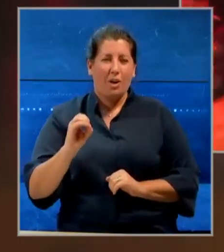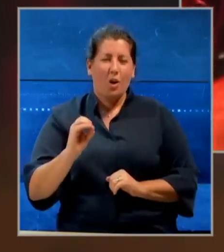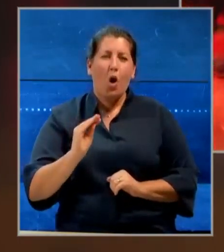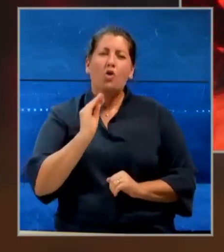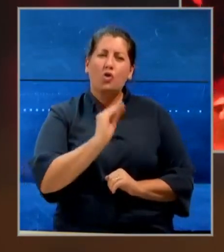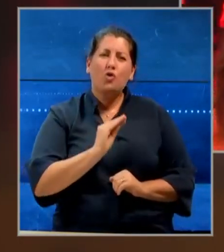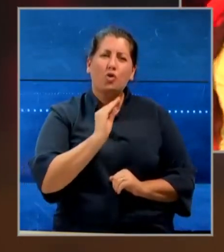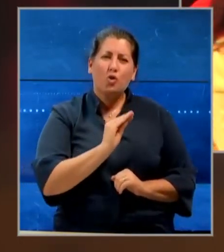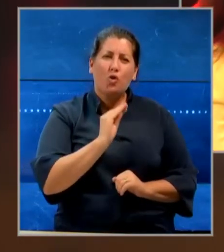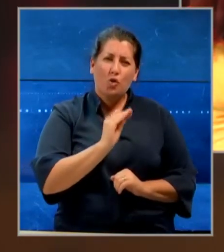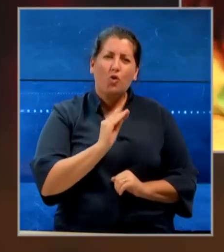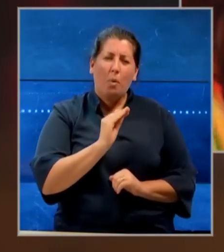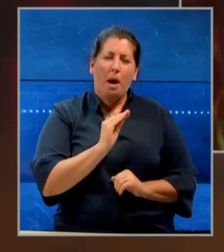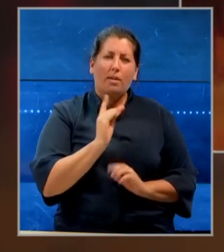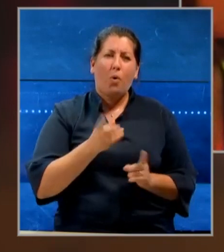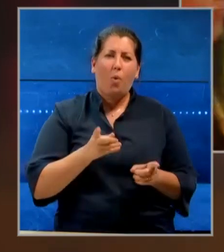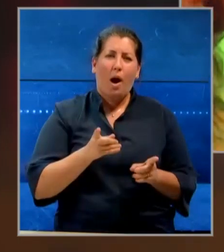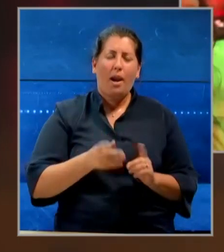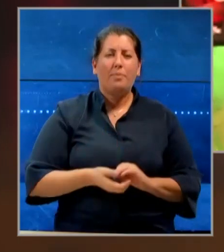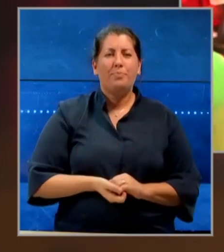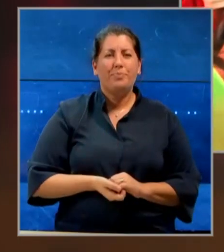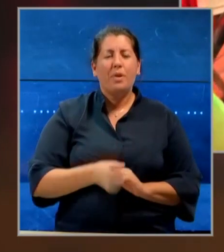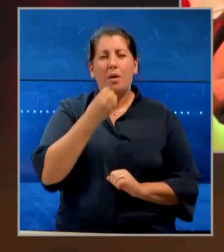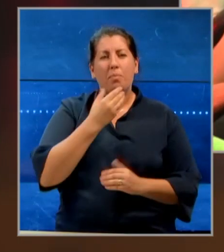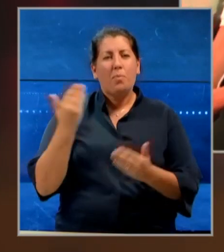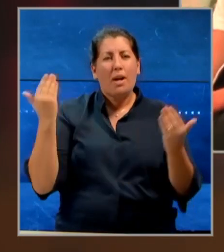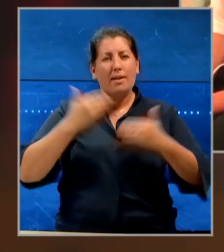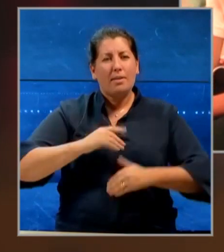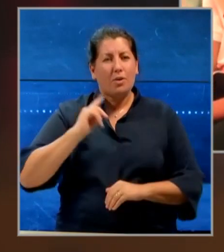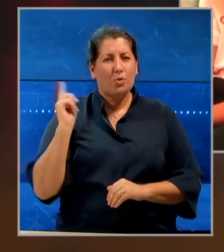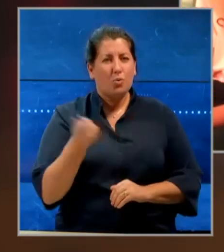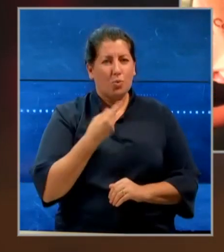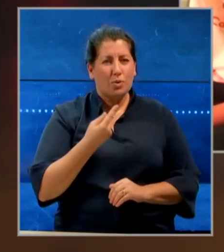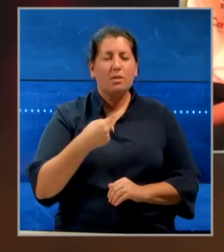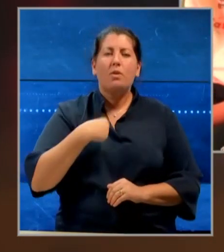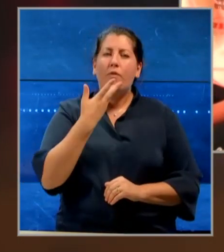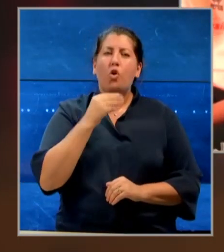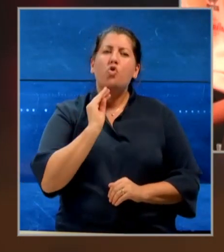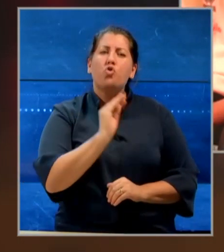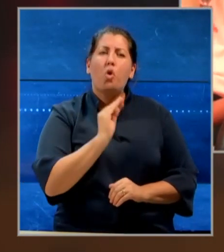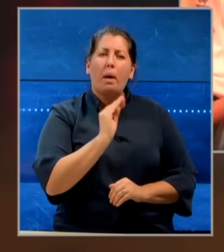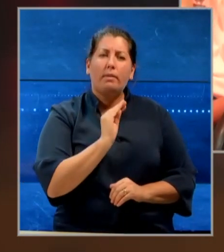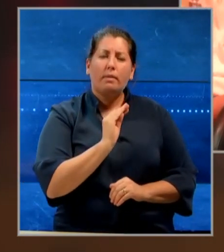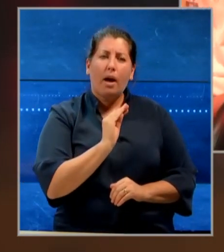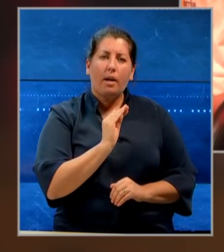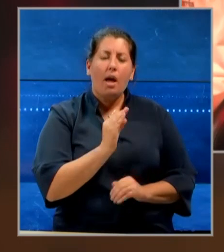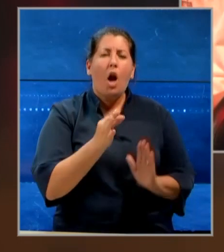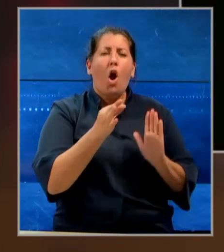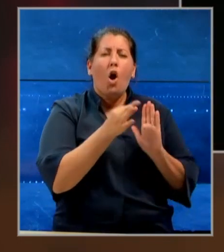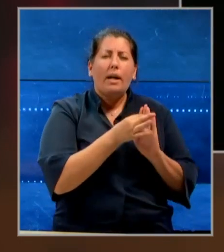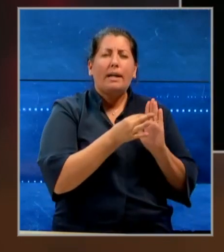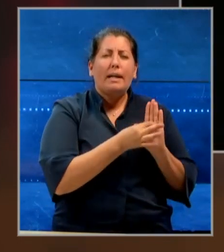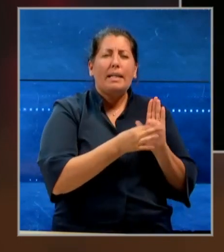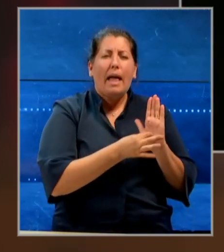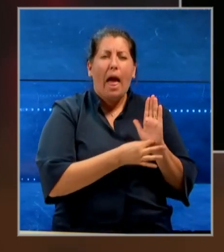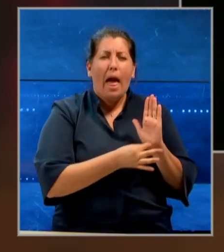domanda al direttore sportivo. Buonasera a tutti, volevo chiedere... diciamo, quali sono i criteri che lei considera per valutare un